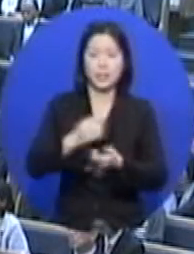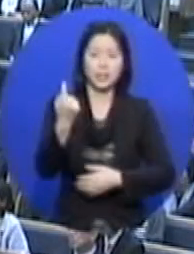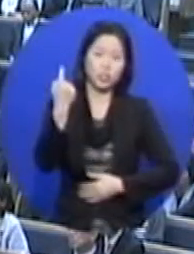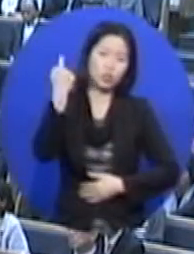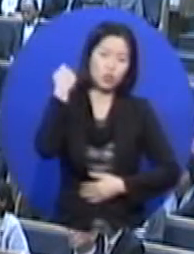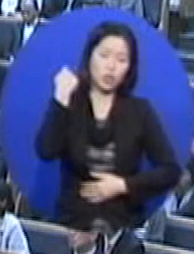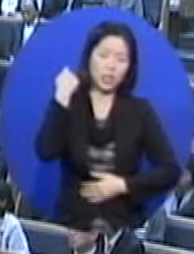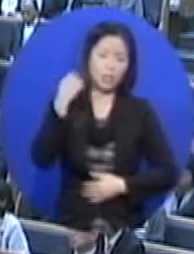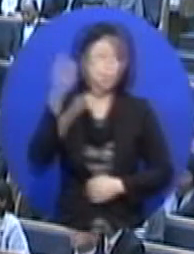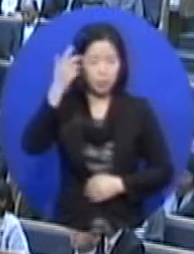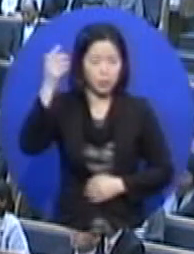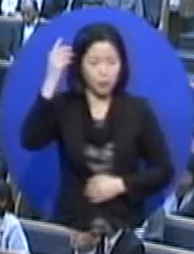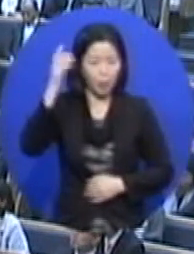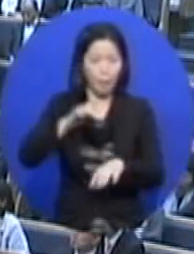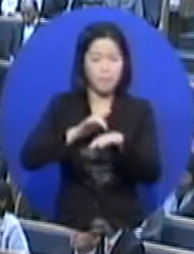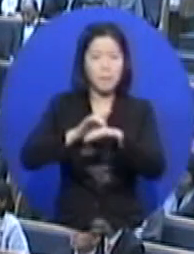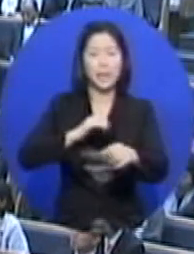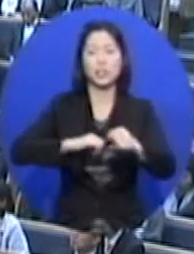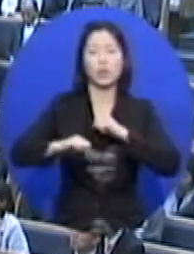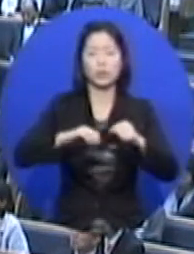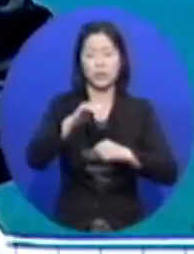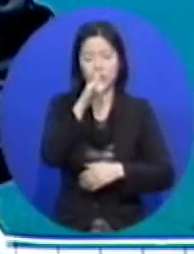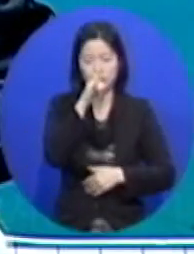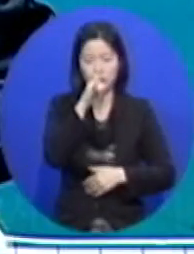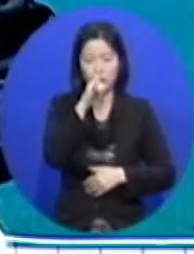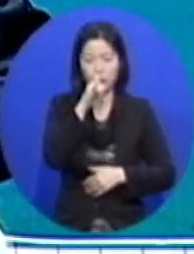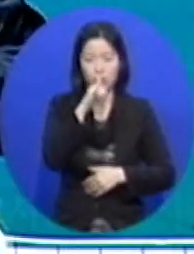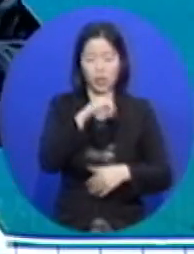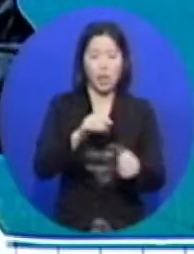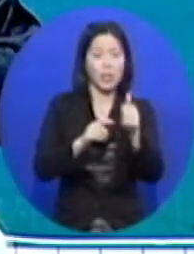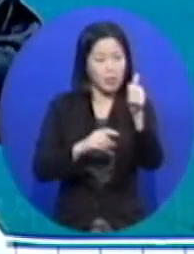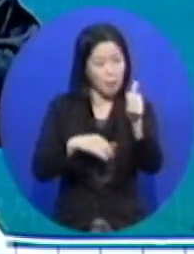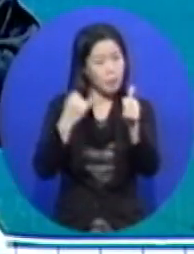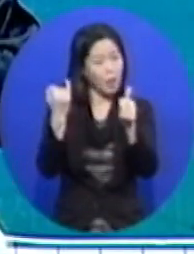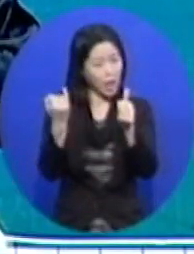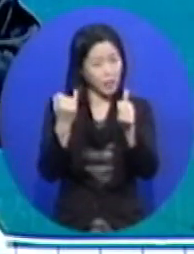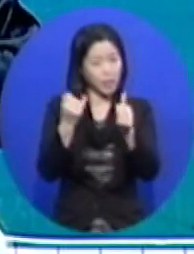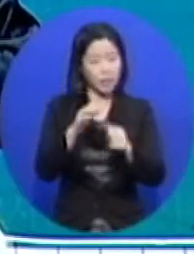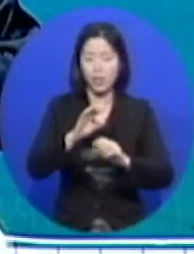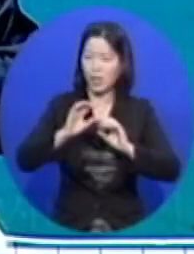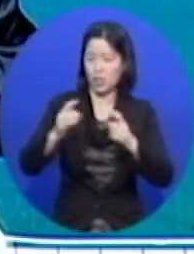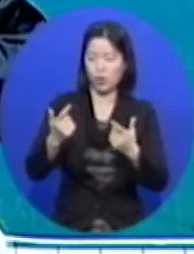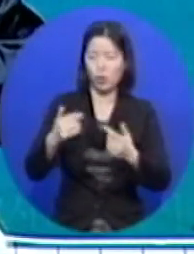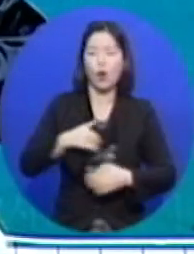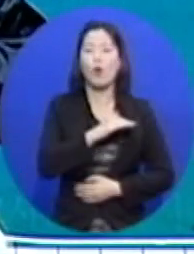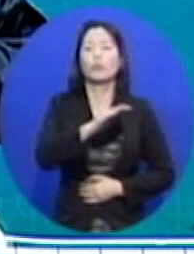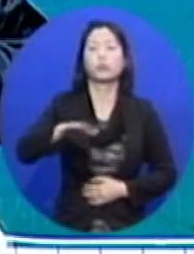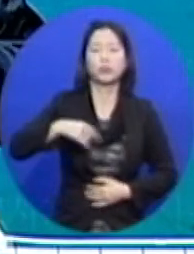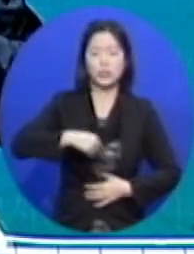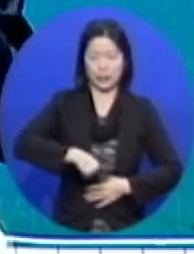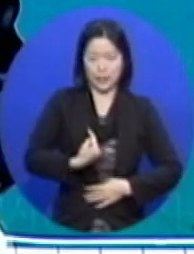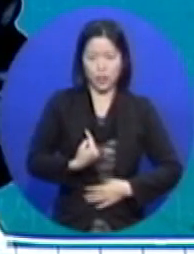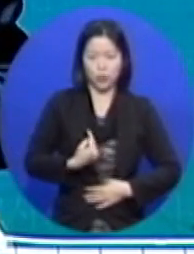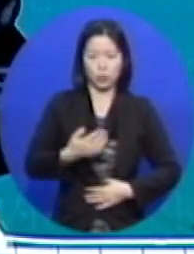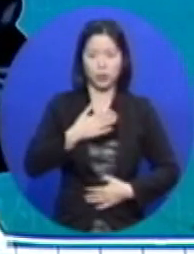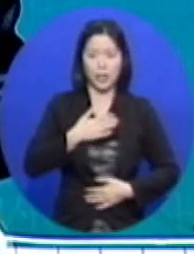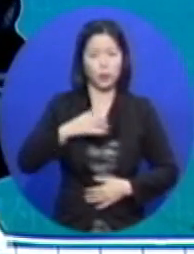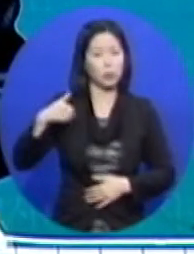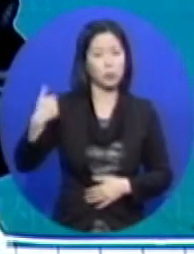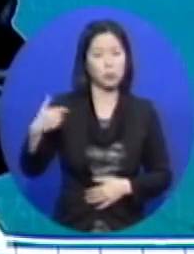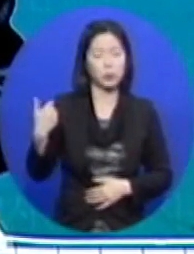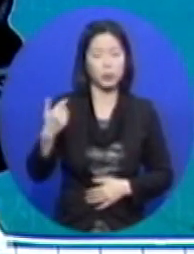있습니다 남편인 아내만 그렇습니까 우리 자신도 우리도 알지 못하는 어떤 님의